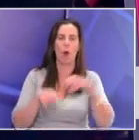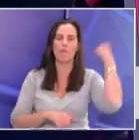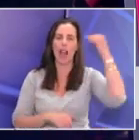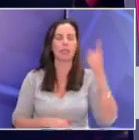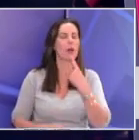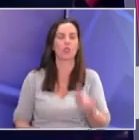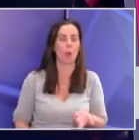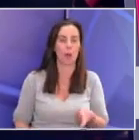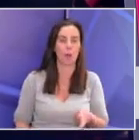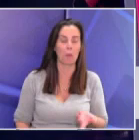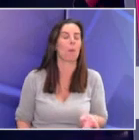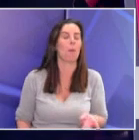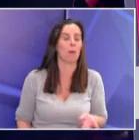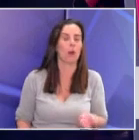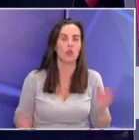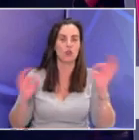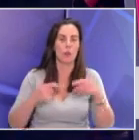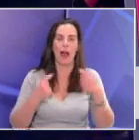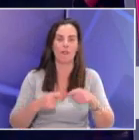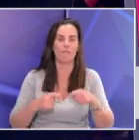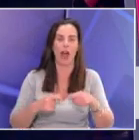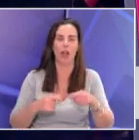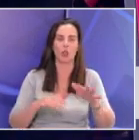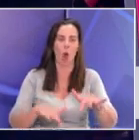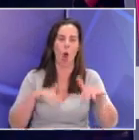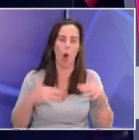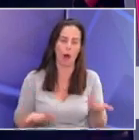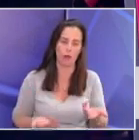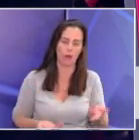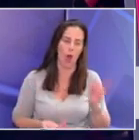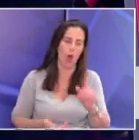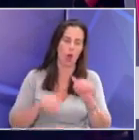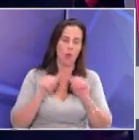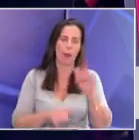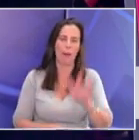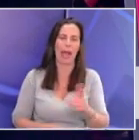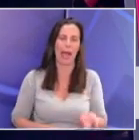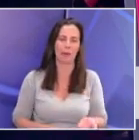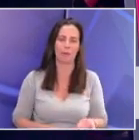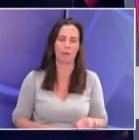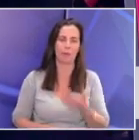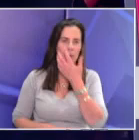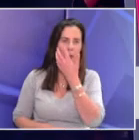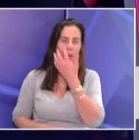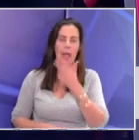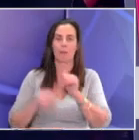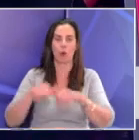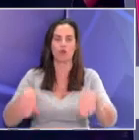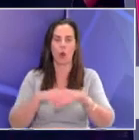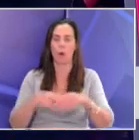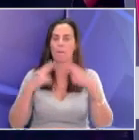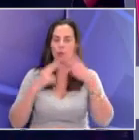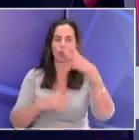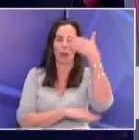Okay. מה זה אומר? בעד החרם, אף חבר או חברת קונגרס, לא, הם או לא בית נבחרים? לא, בוודאי שלא, בוודאי. אז הם פרו-שלום, פתרון של